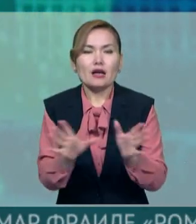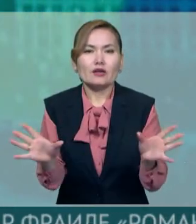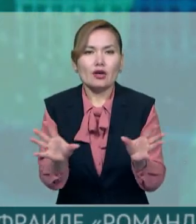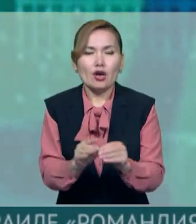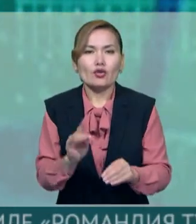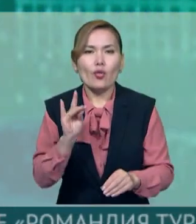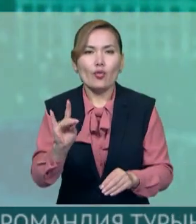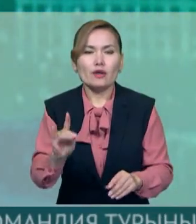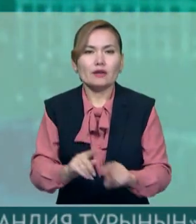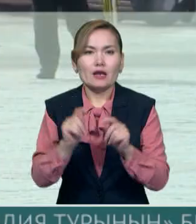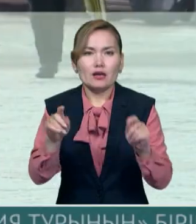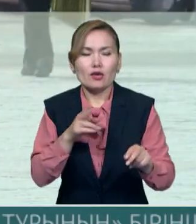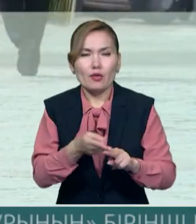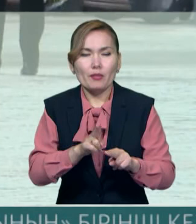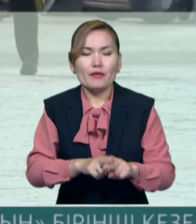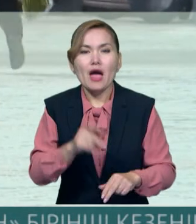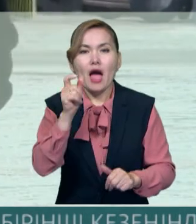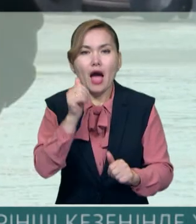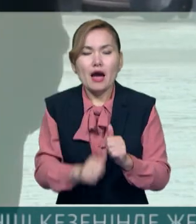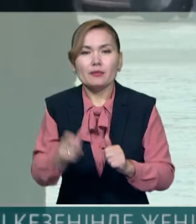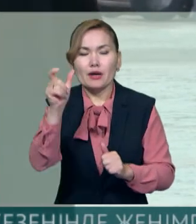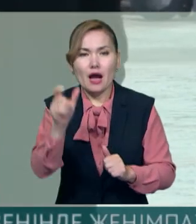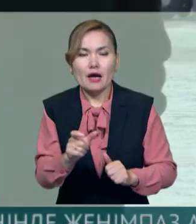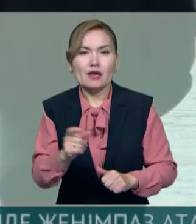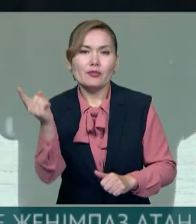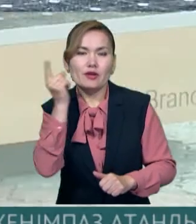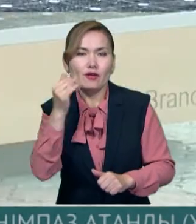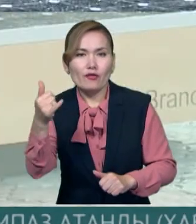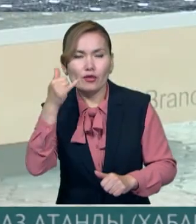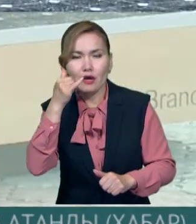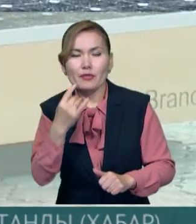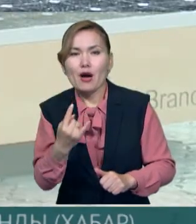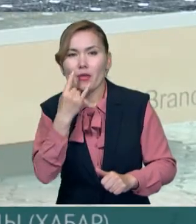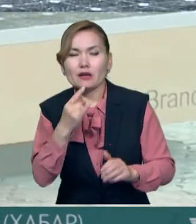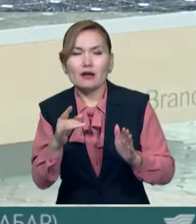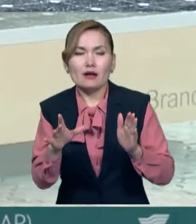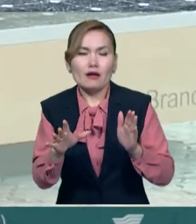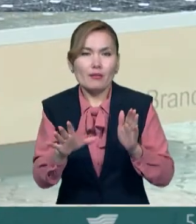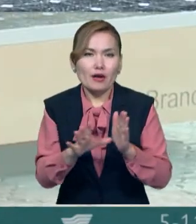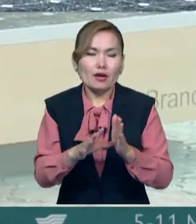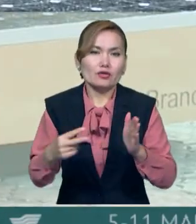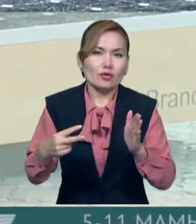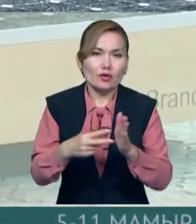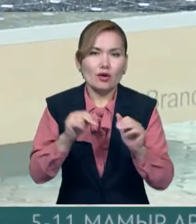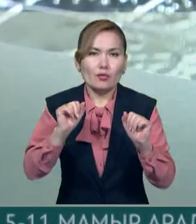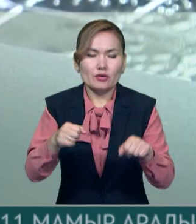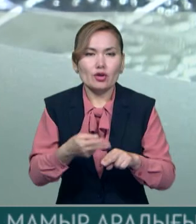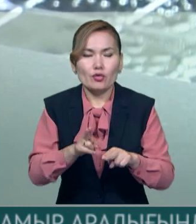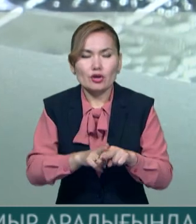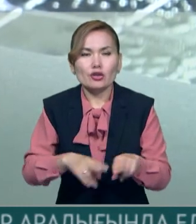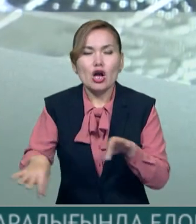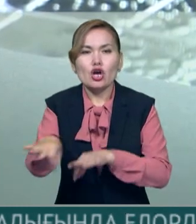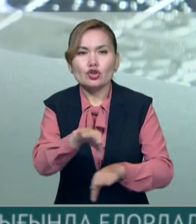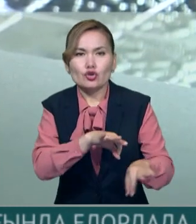Енді тұрғындар ұялы телефондарын көшеде сымсыз қуаттай алады. Бұл ақылды қала бағдарламасы бойынша жүзеге асқан жобалардың